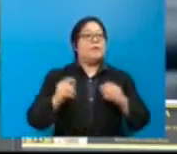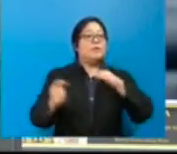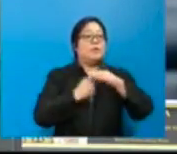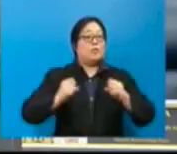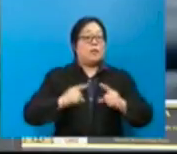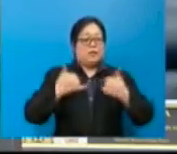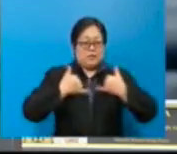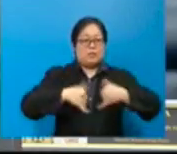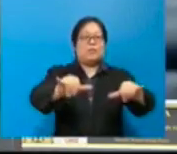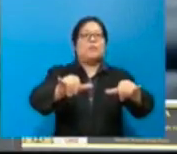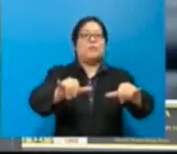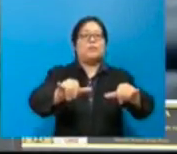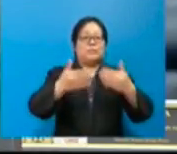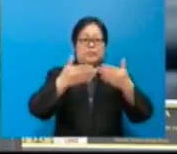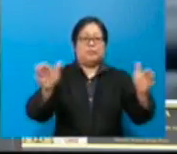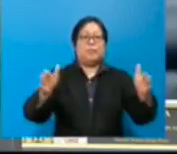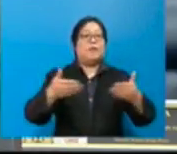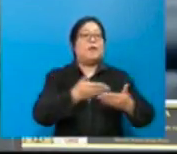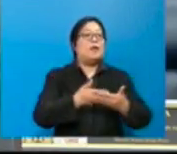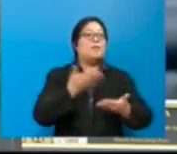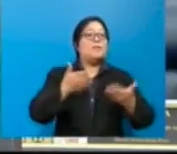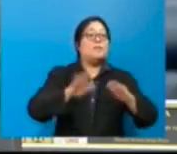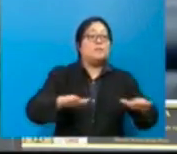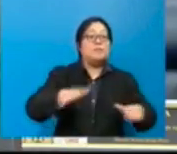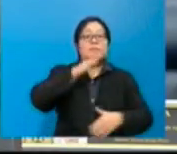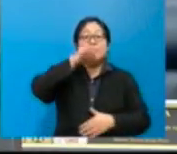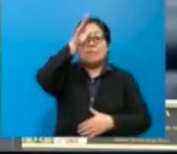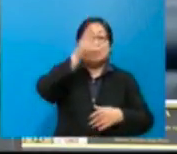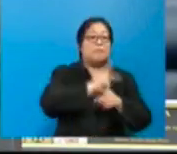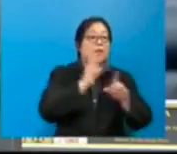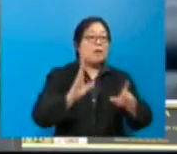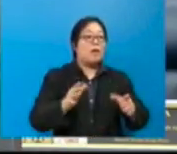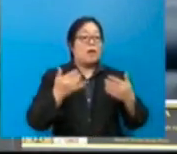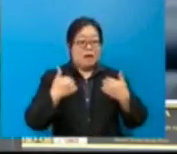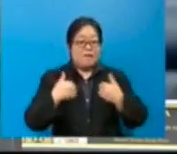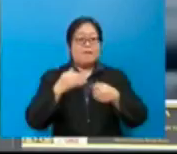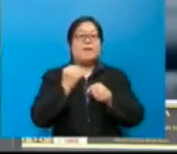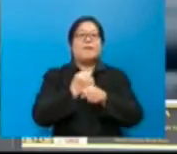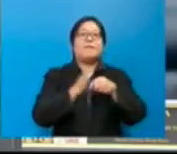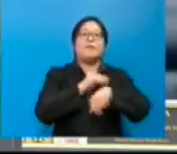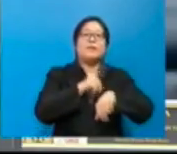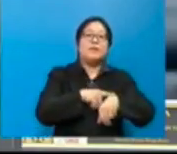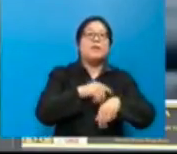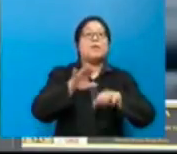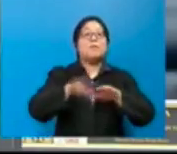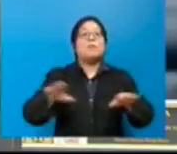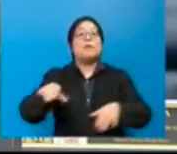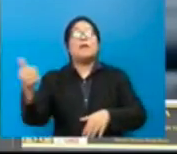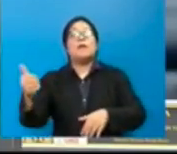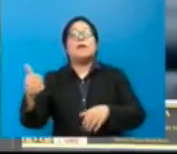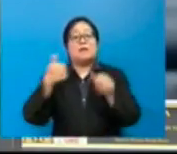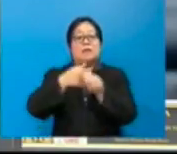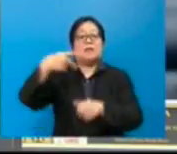untuk terus beroperasi bagi anak-anak yang ibu, bapa atau penjaga mereka bekerja, murid lain akan